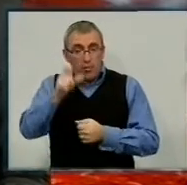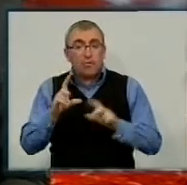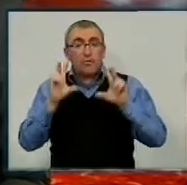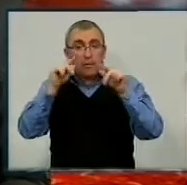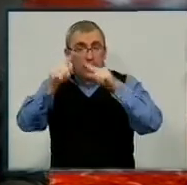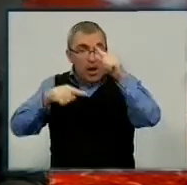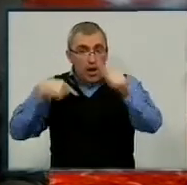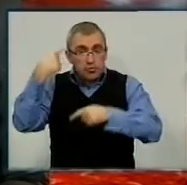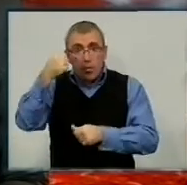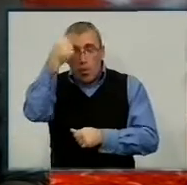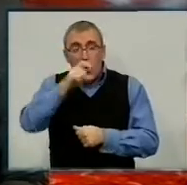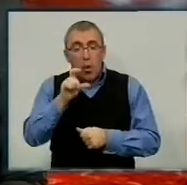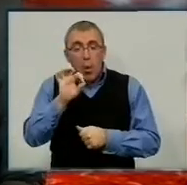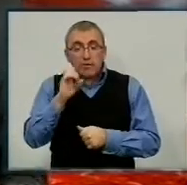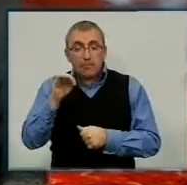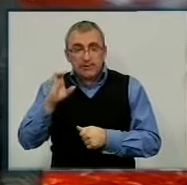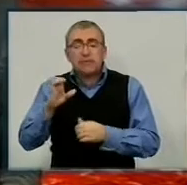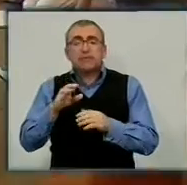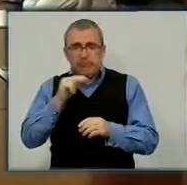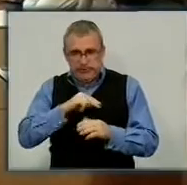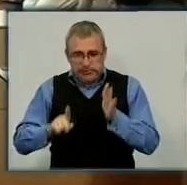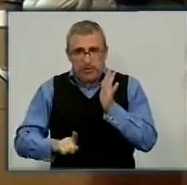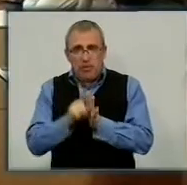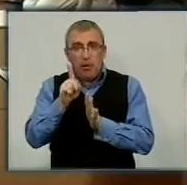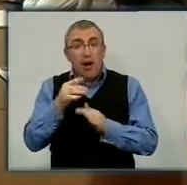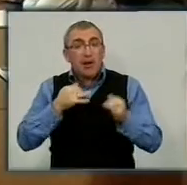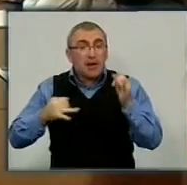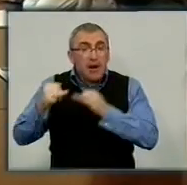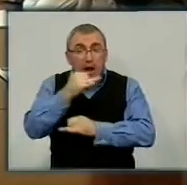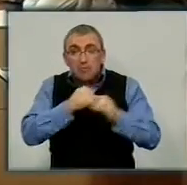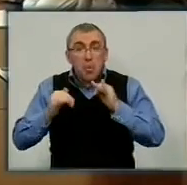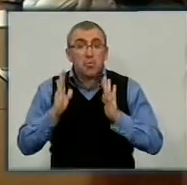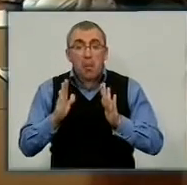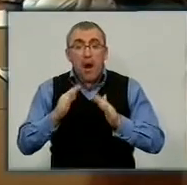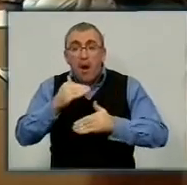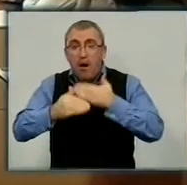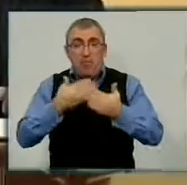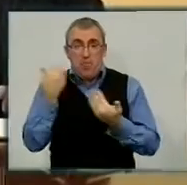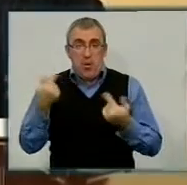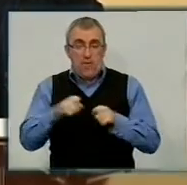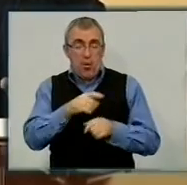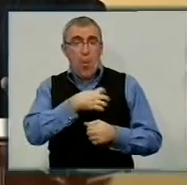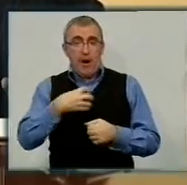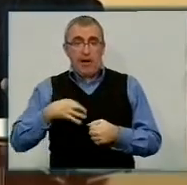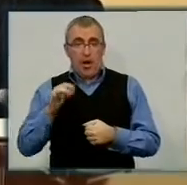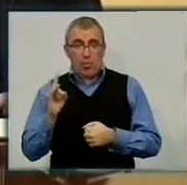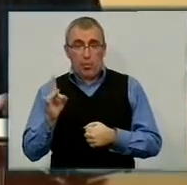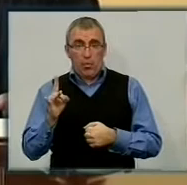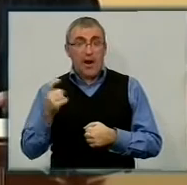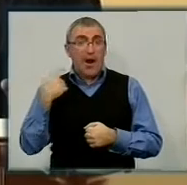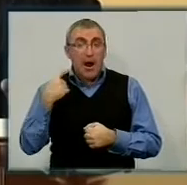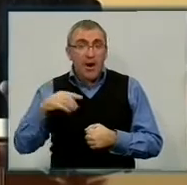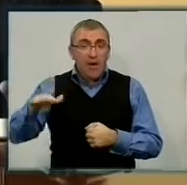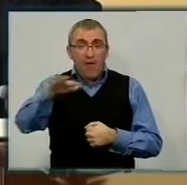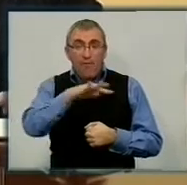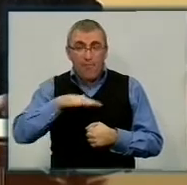наступного року хоспіс запрацює але поки що крім розмов справа не просувається- каже губернатор кіровоградщина одна із небагатьох регіонів